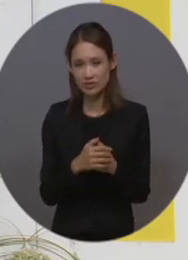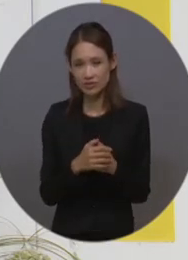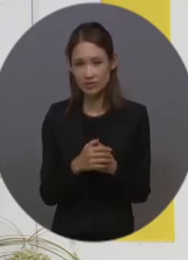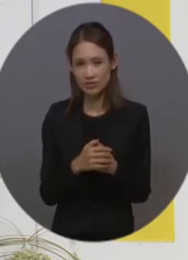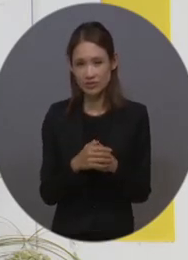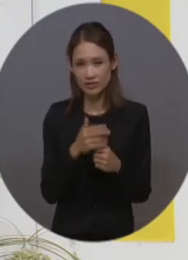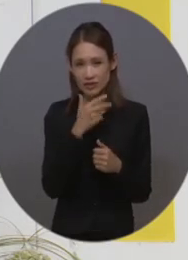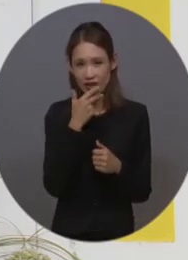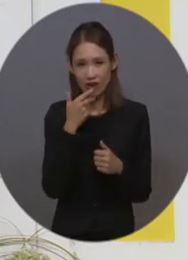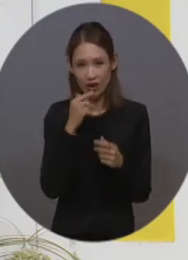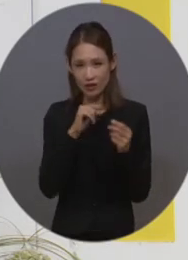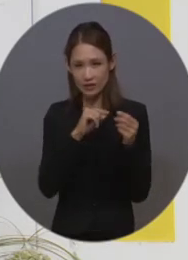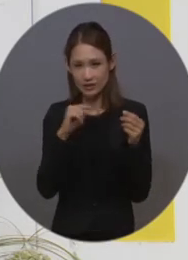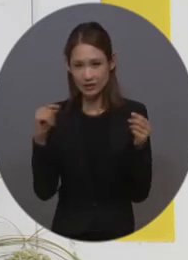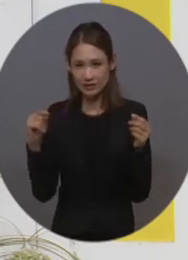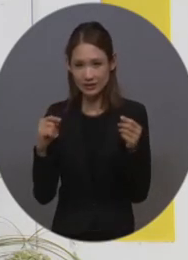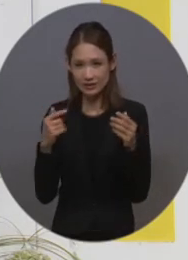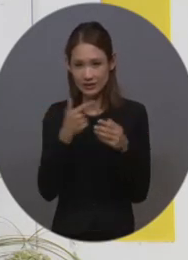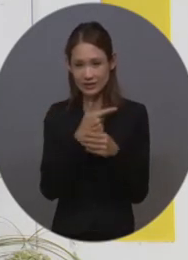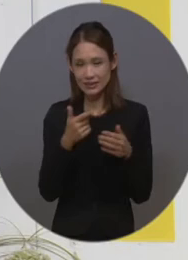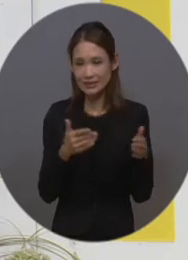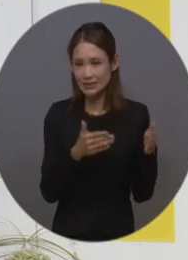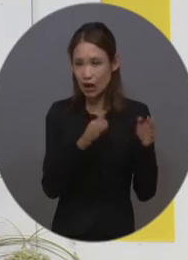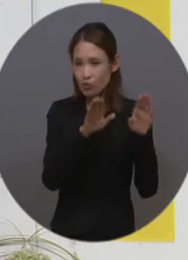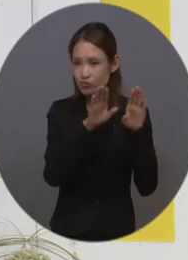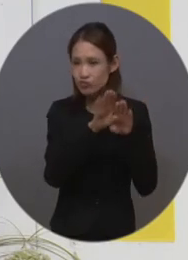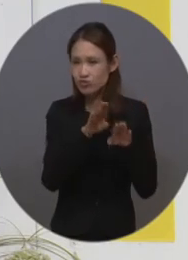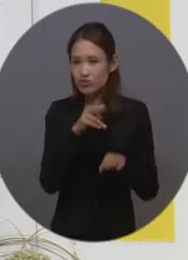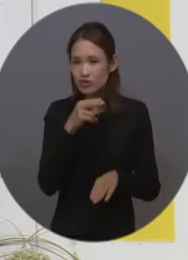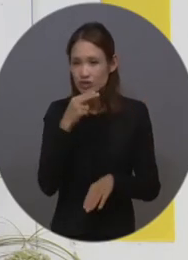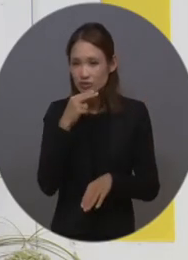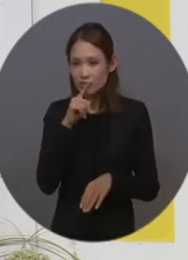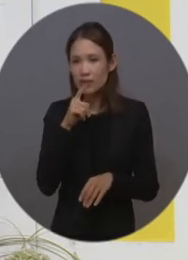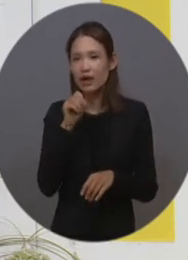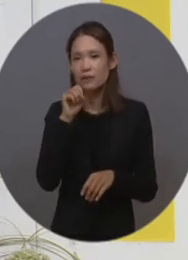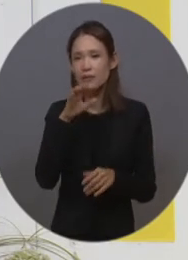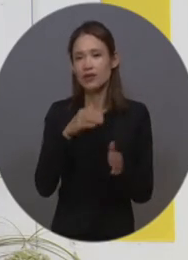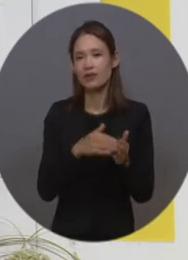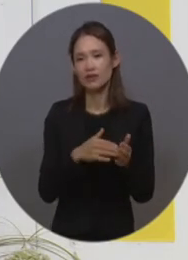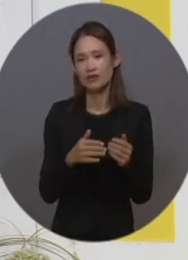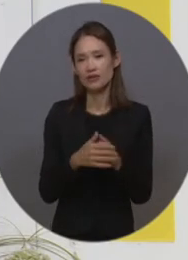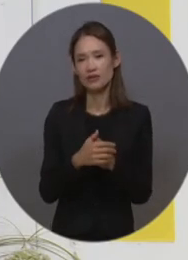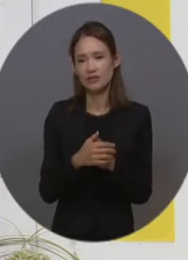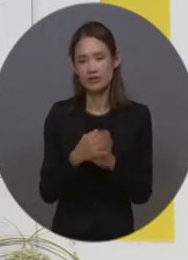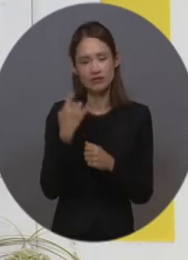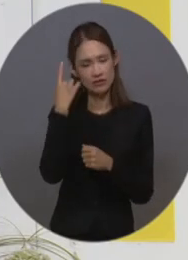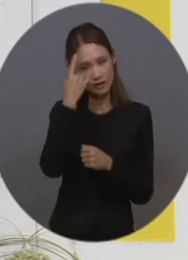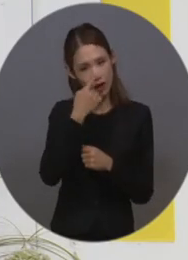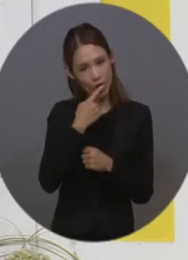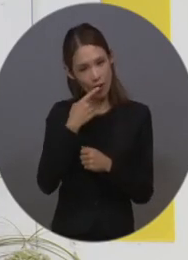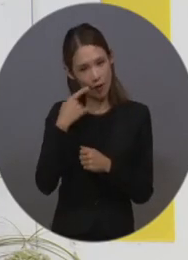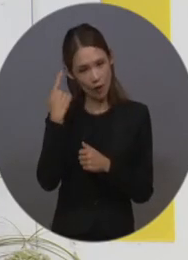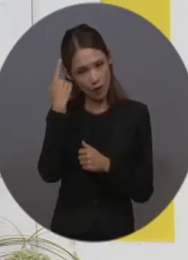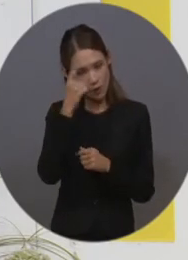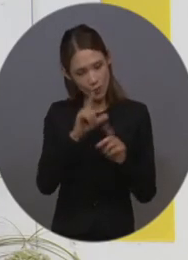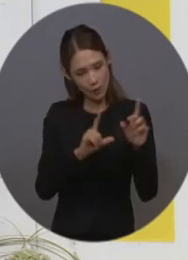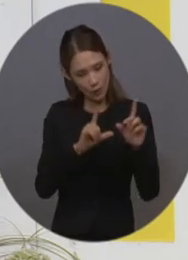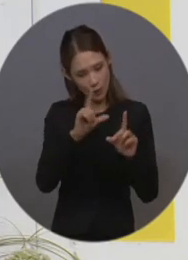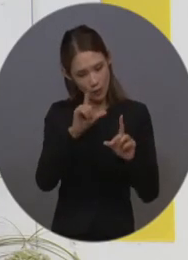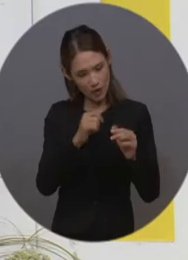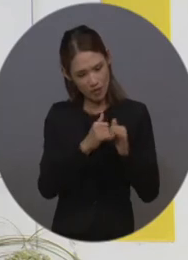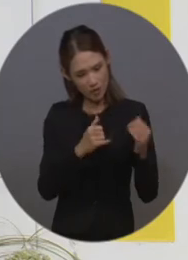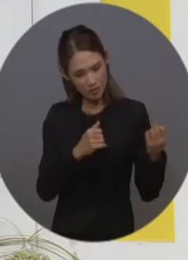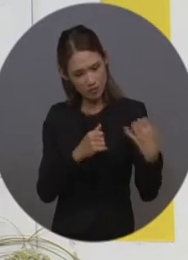gate. 큰 길에는 문이 없다. 네. 이렇게 얘기를 하니까 클린턴 대통령 표정이 이 사람은 무슨 얘기를 하고